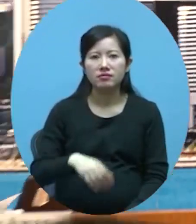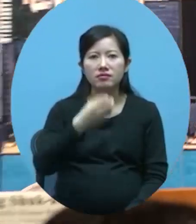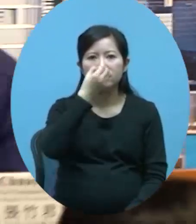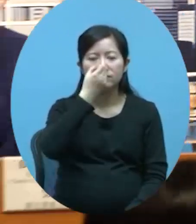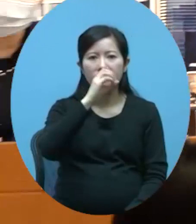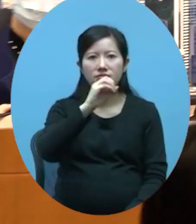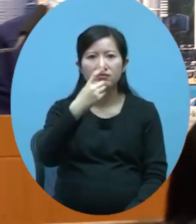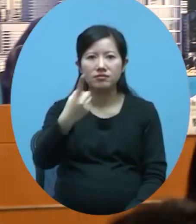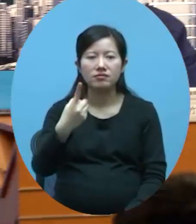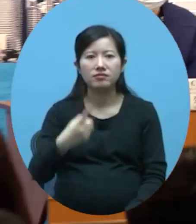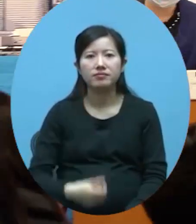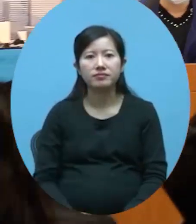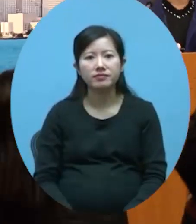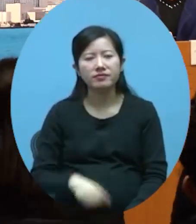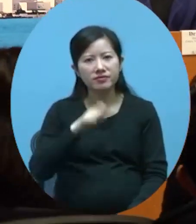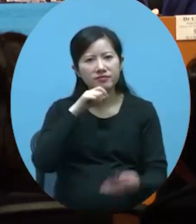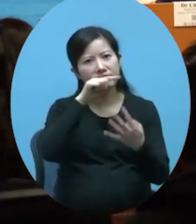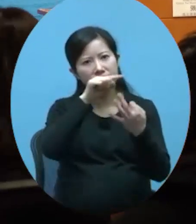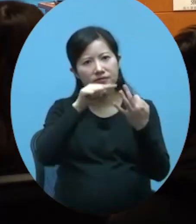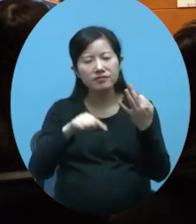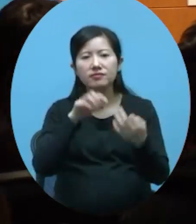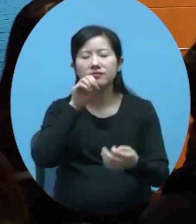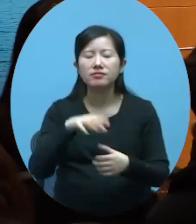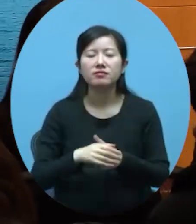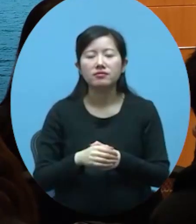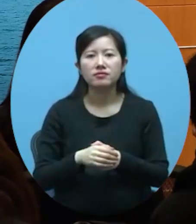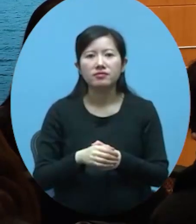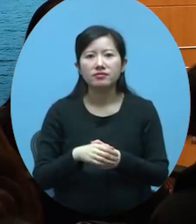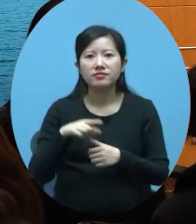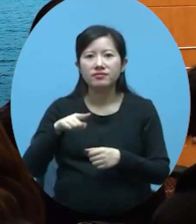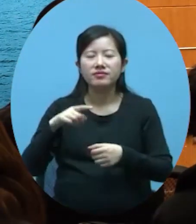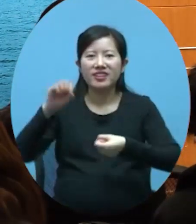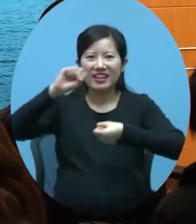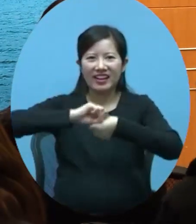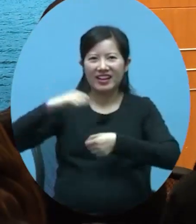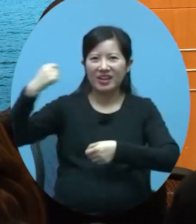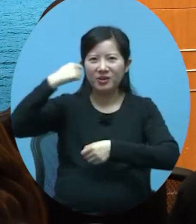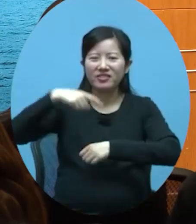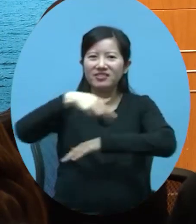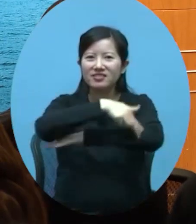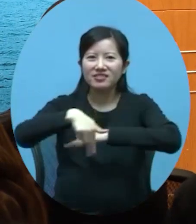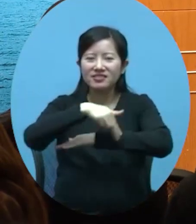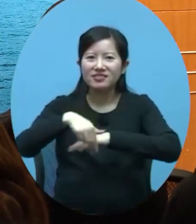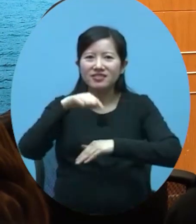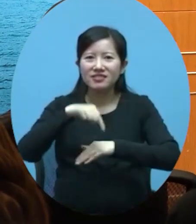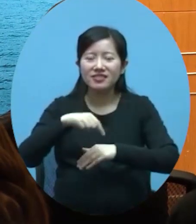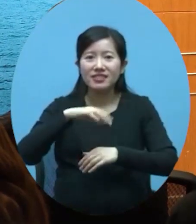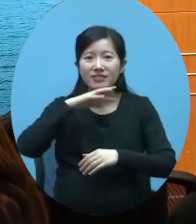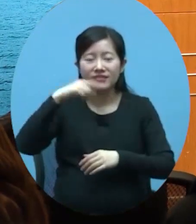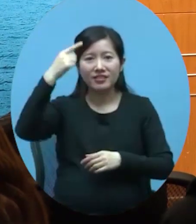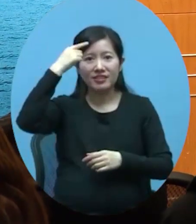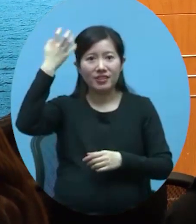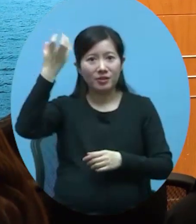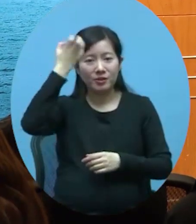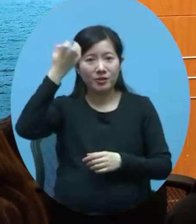香港人的鄭徐碧有幾個問題首先想問回剛剛說的加強的計劃想問清楚是不是一定要有發燒